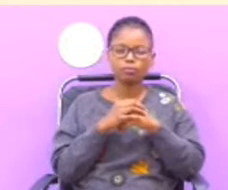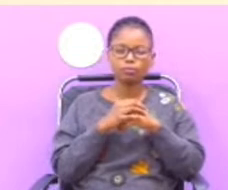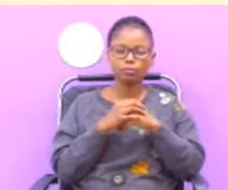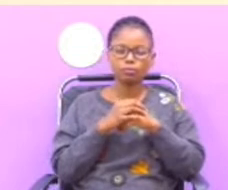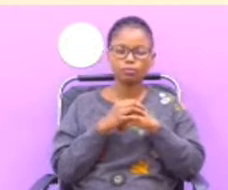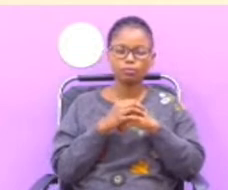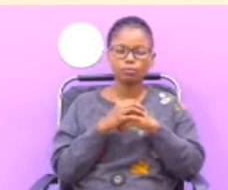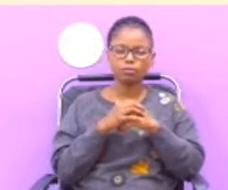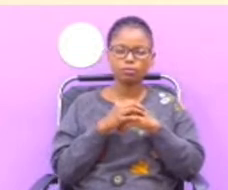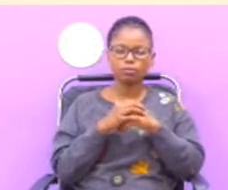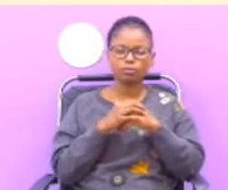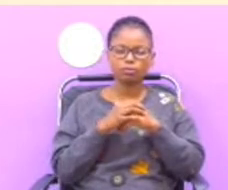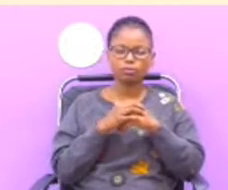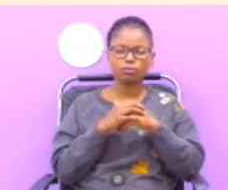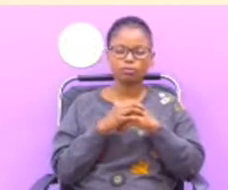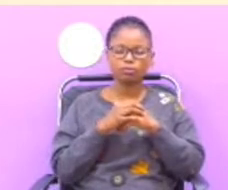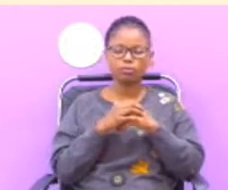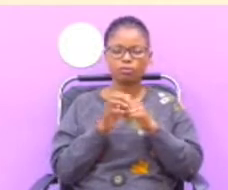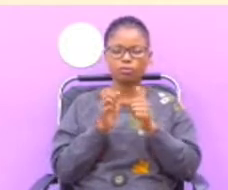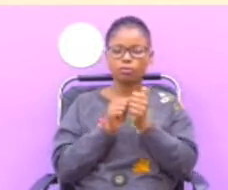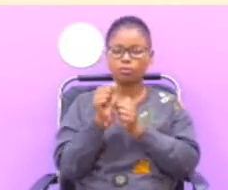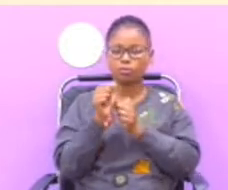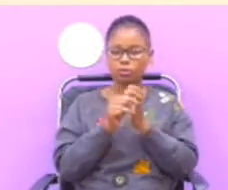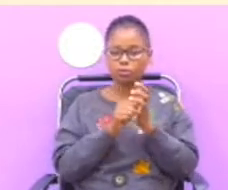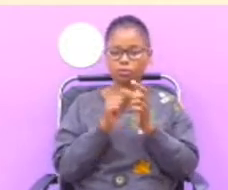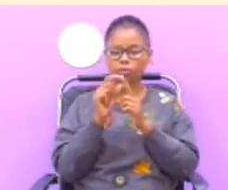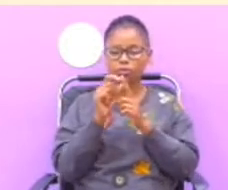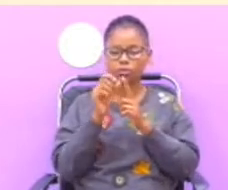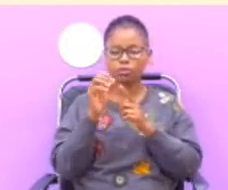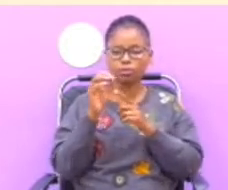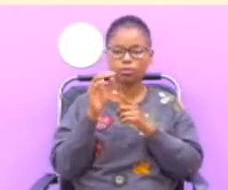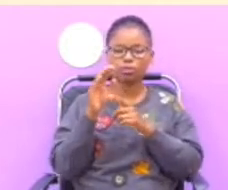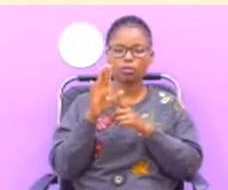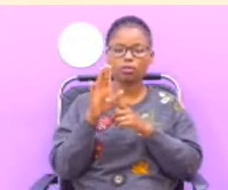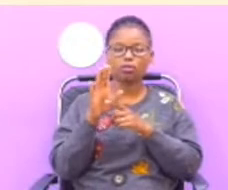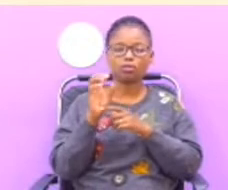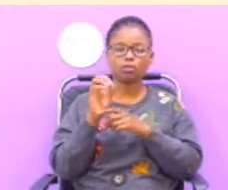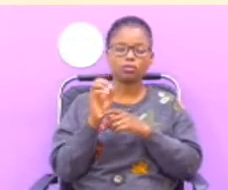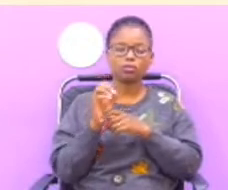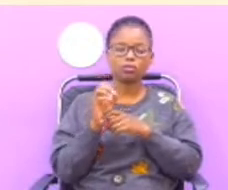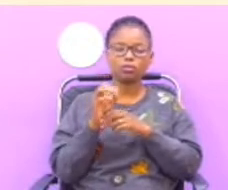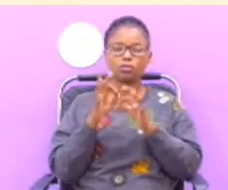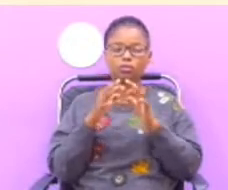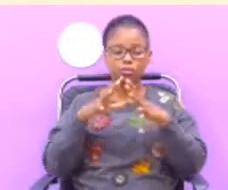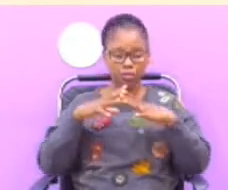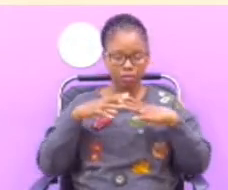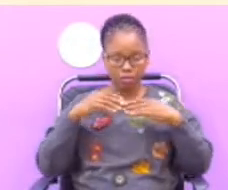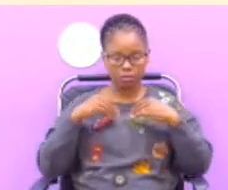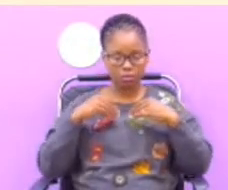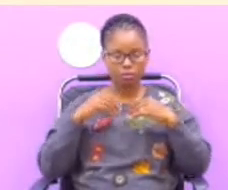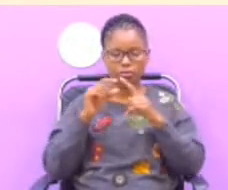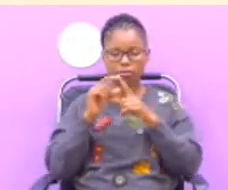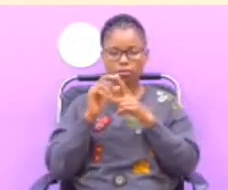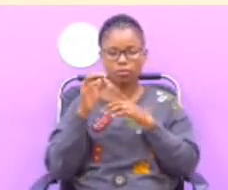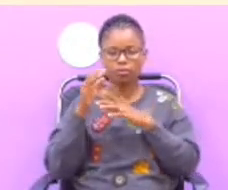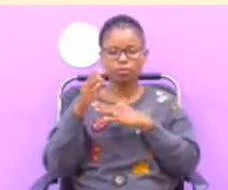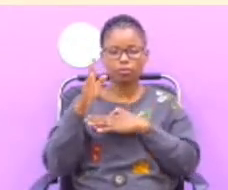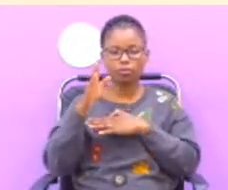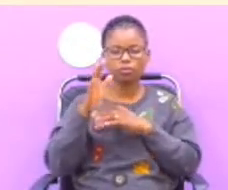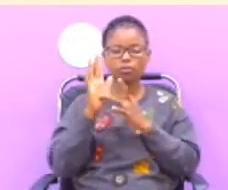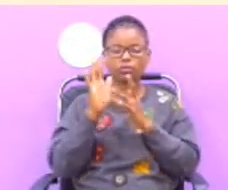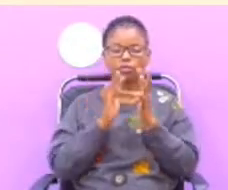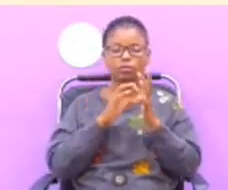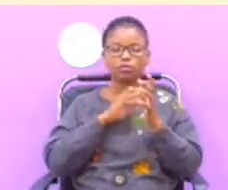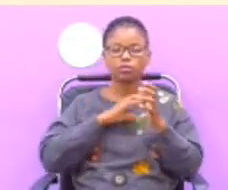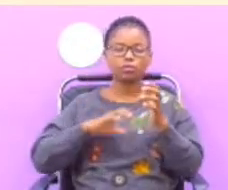Ngai ndaharaganagia kiugo gĩake. Ũguo we wĩtĩkĩtie kiugo kĩa Jesu Kristo mũrũ wa Ngai ũrĩa wĩ igũrũ mũno, we wĩtĩkĩtie